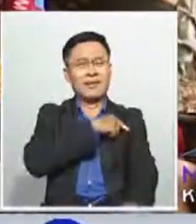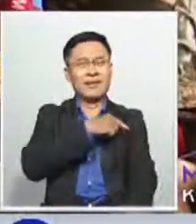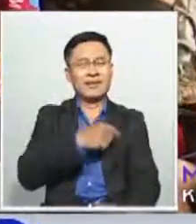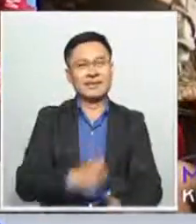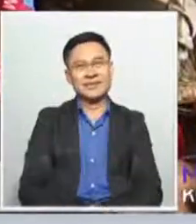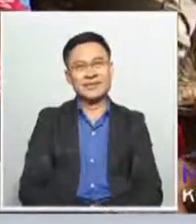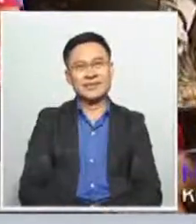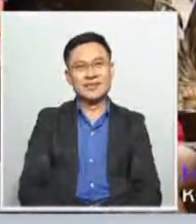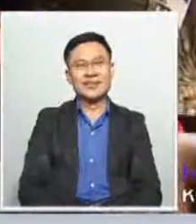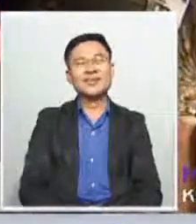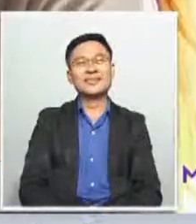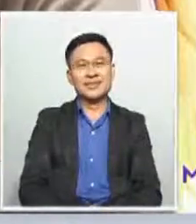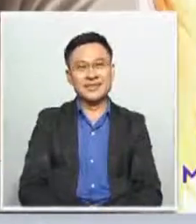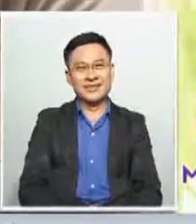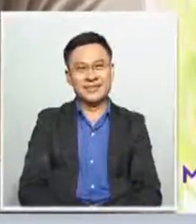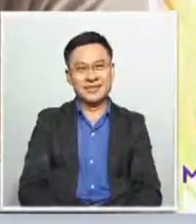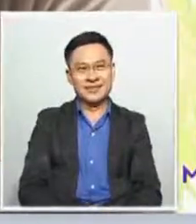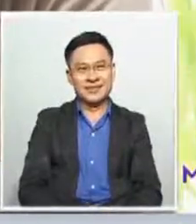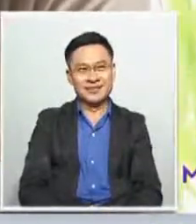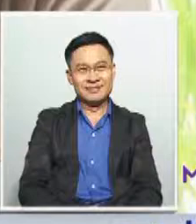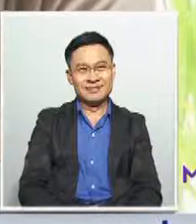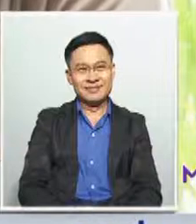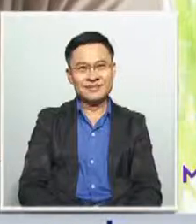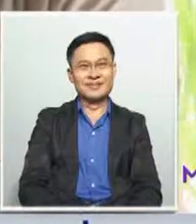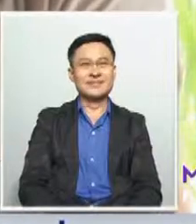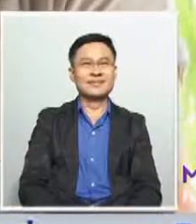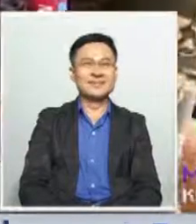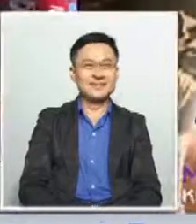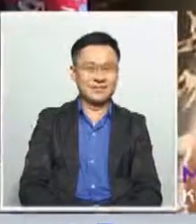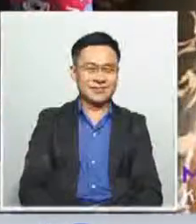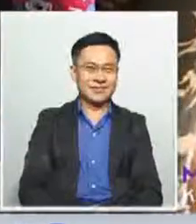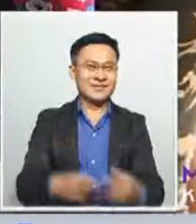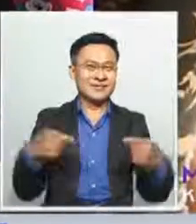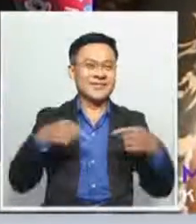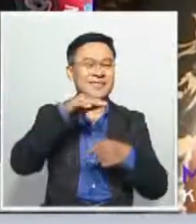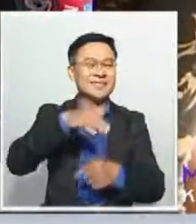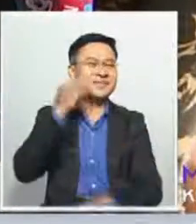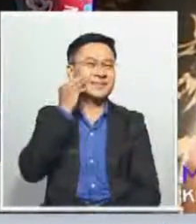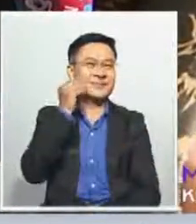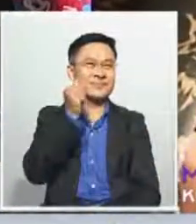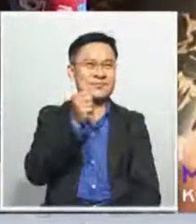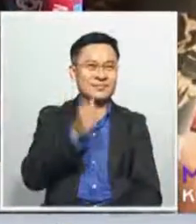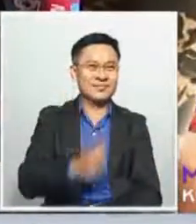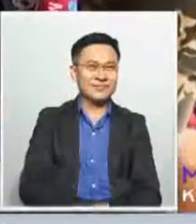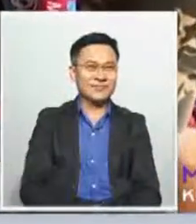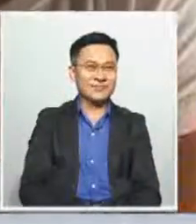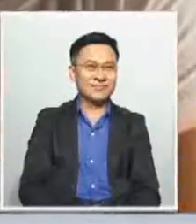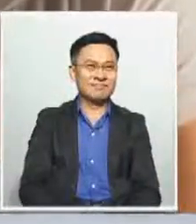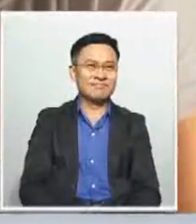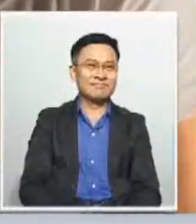จะได้ ต้องทำใจ เอาความที่ผ่านไปก่อนได้เป็นสาวแล้วหอมไ ปโ